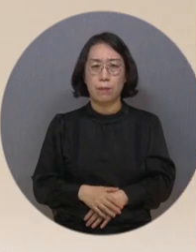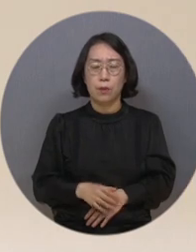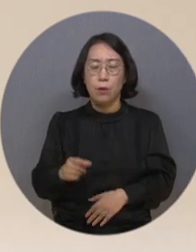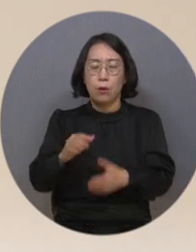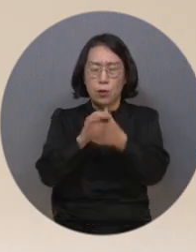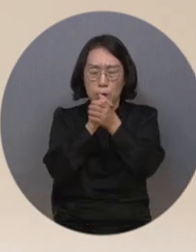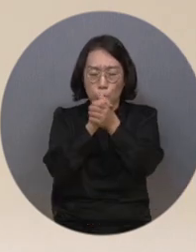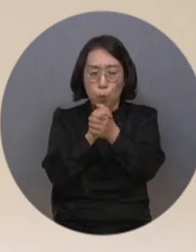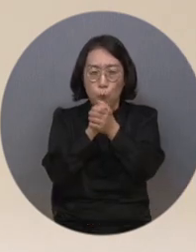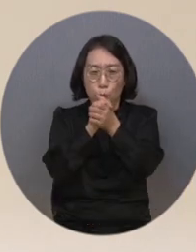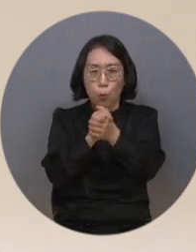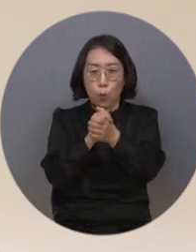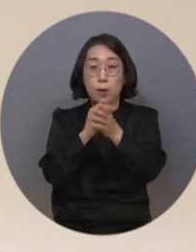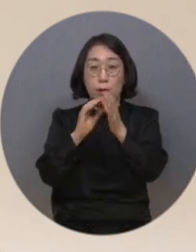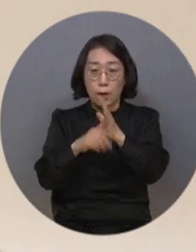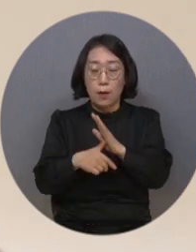하는데